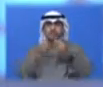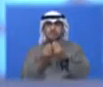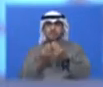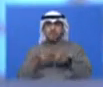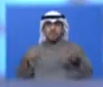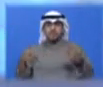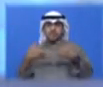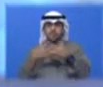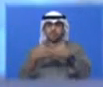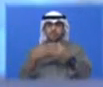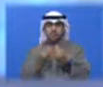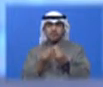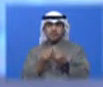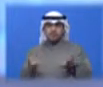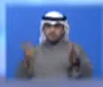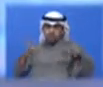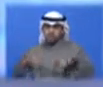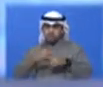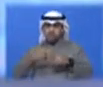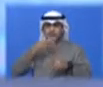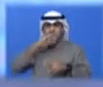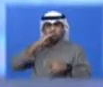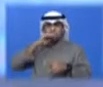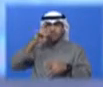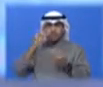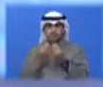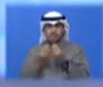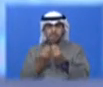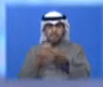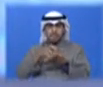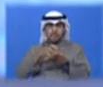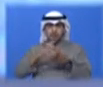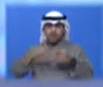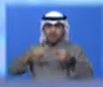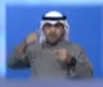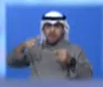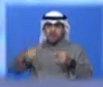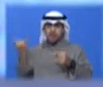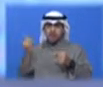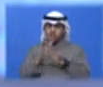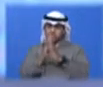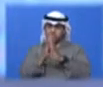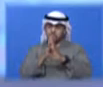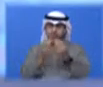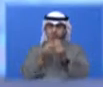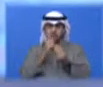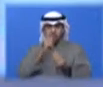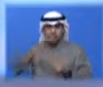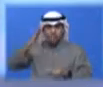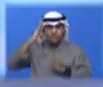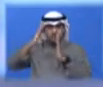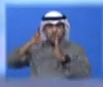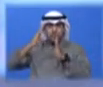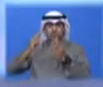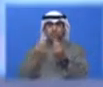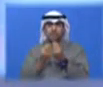هذه الاحتفالية العديد من الكويتيين والخليجيين بجانب إخوانهم الإماراتيين ليباركوهم فرحتهم